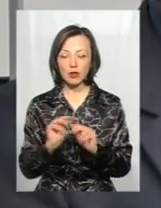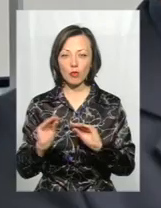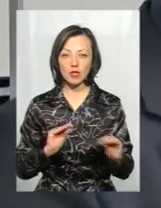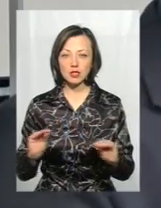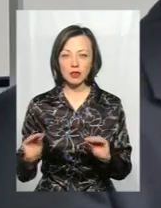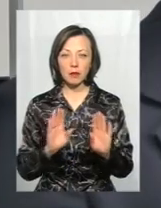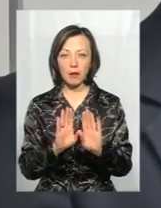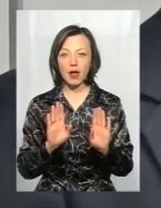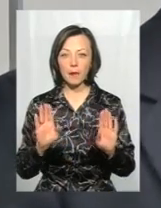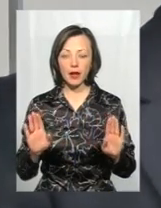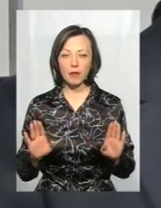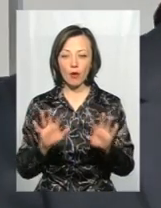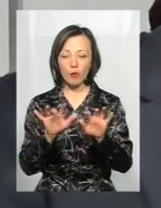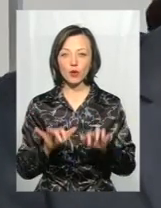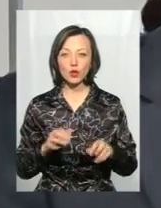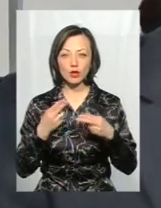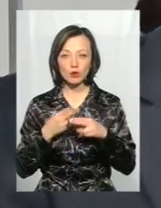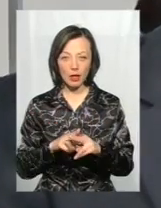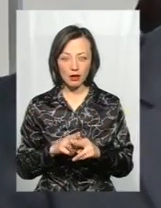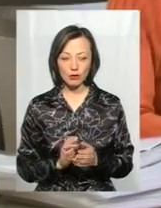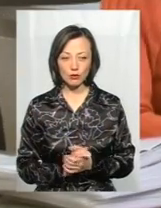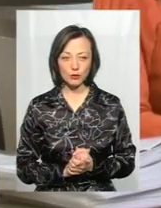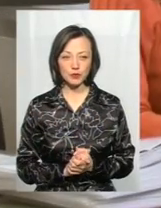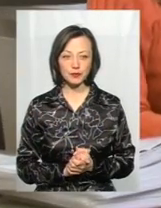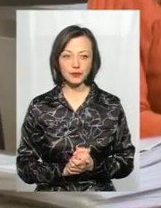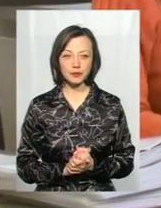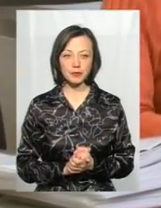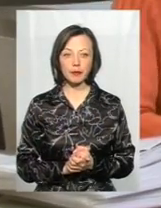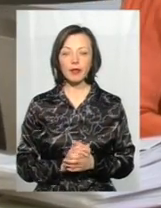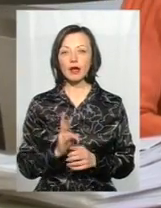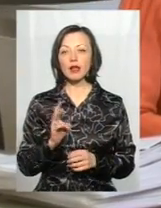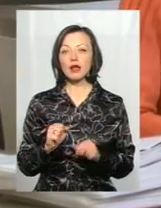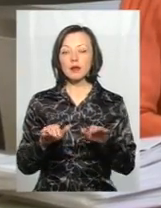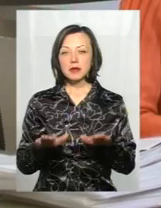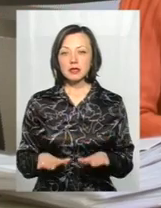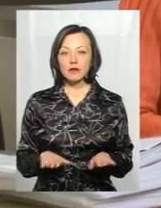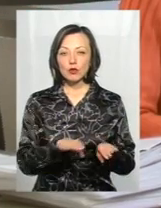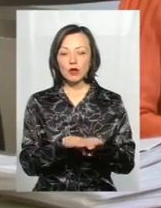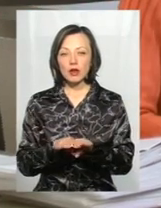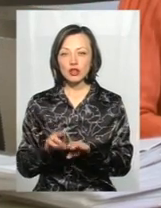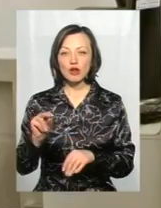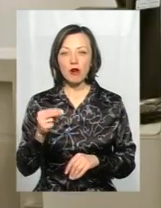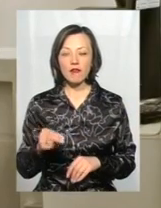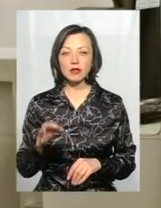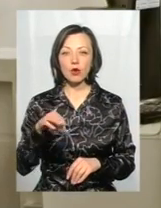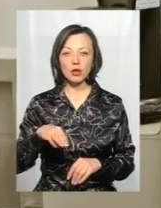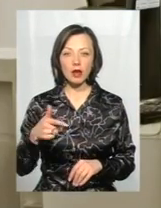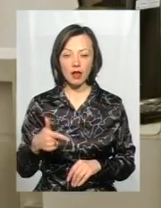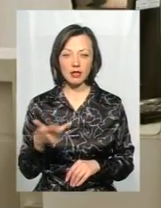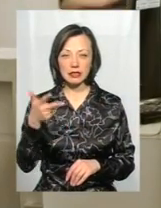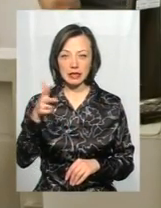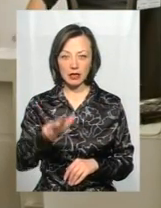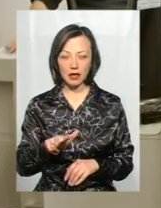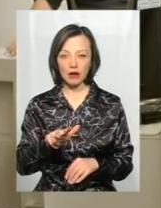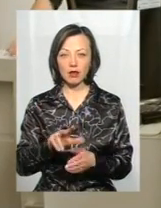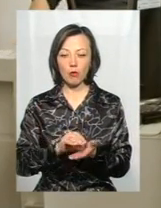облаштовано меблями, комп'ютерною технікою. На місцевому рівні Чемеровецька об'єднана територіальна громада має три основні